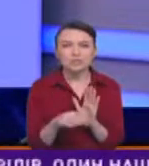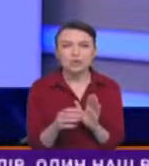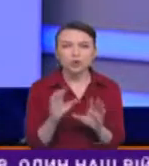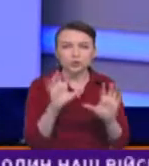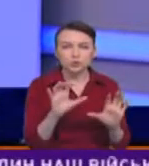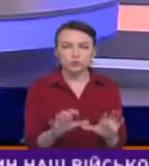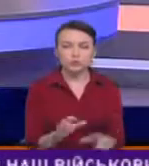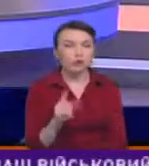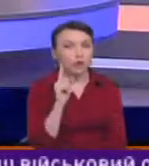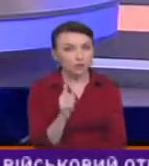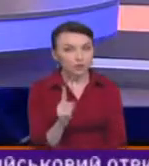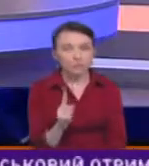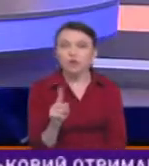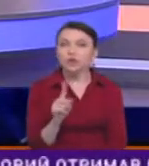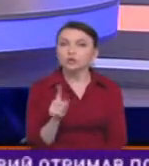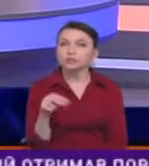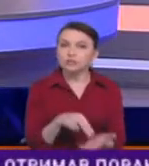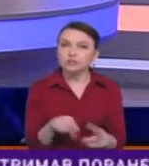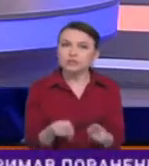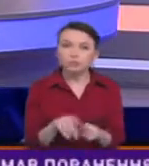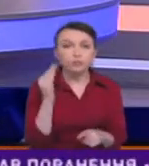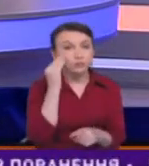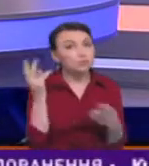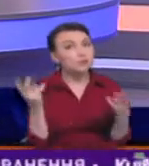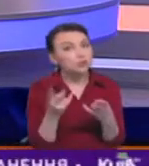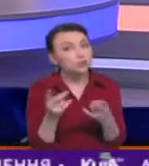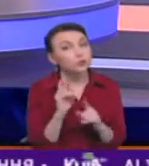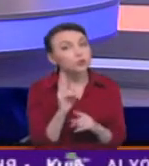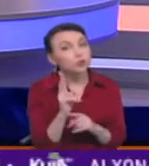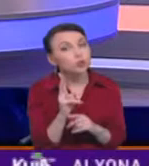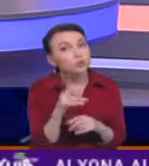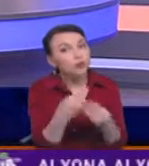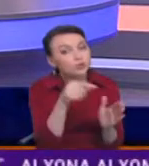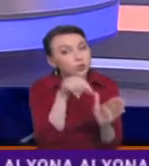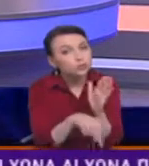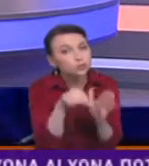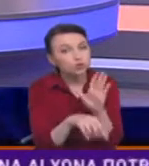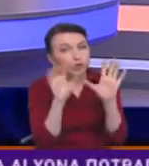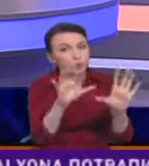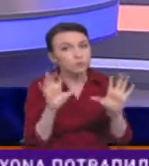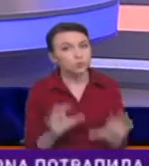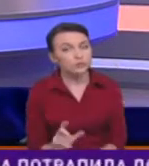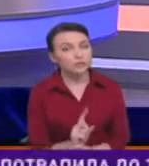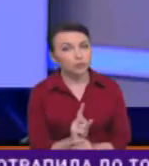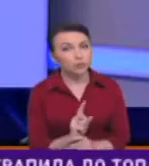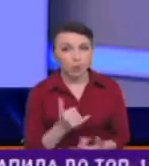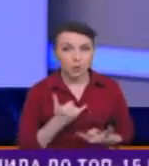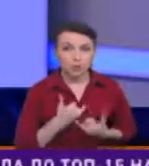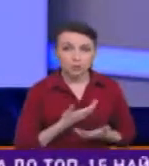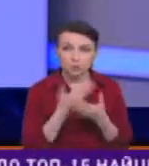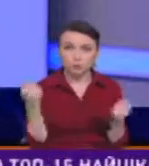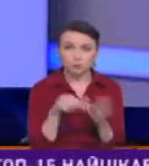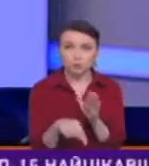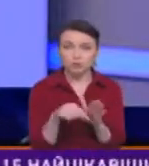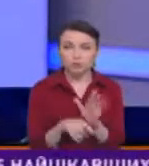Конституції. Але щоб стати на таку позицію, треба, щоб хтось дав тлумачення конституційних норм. У нас такого тлумачення